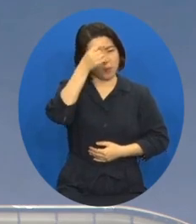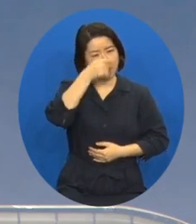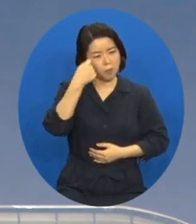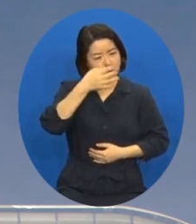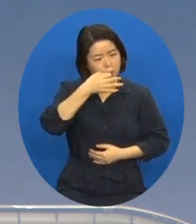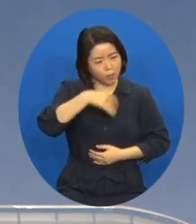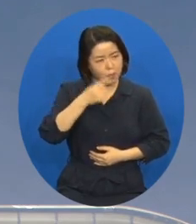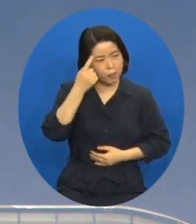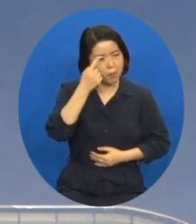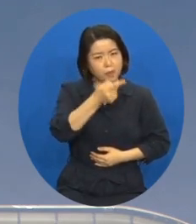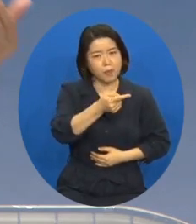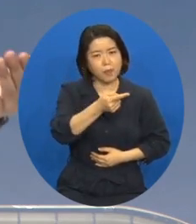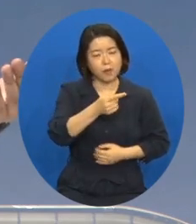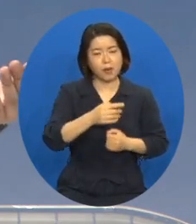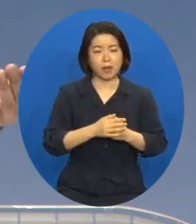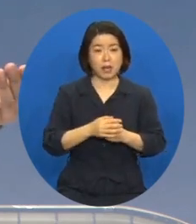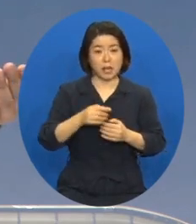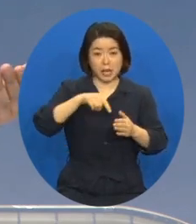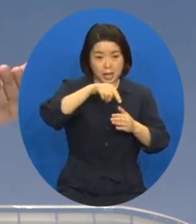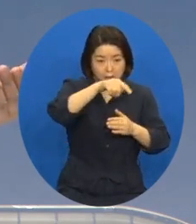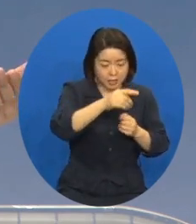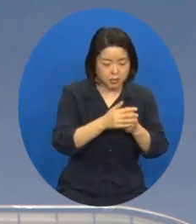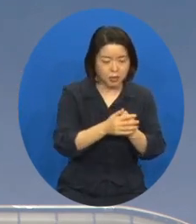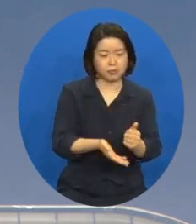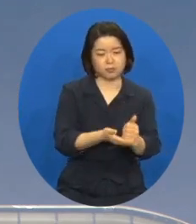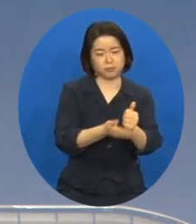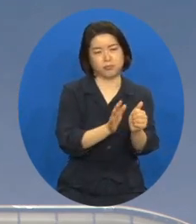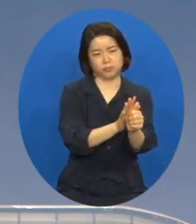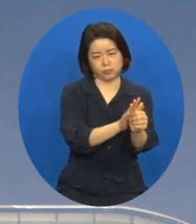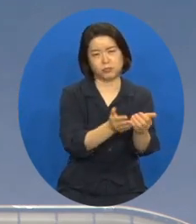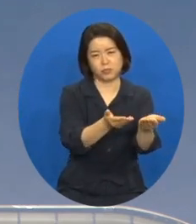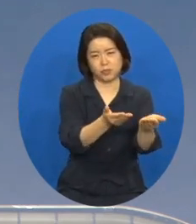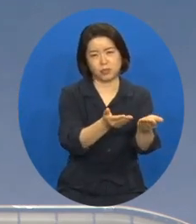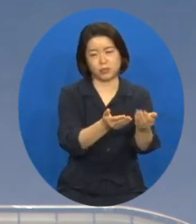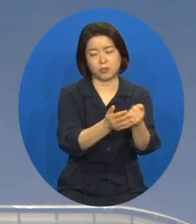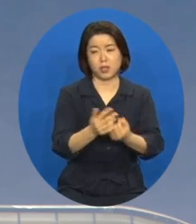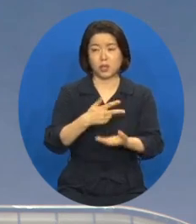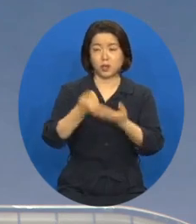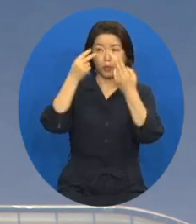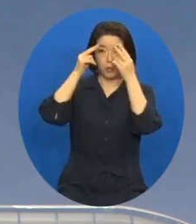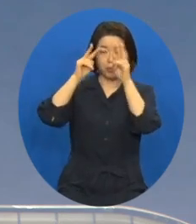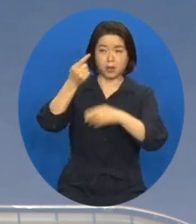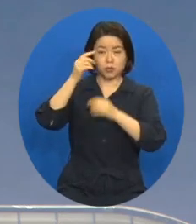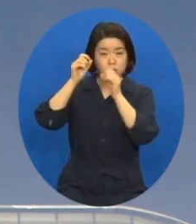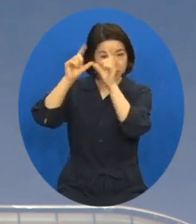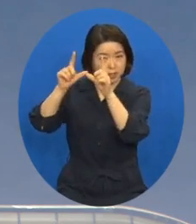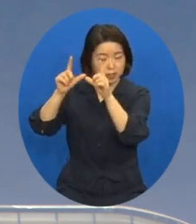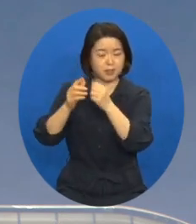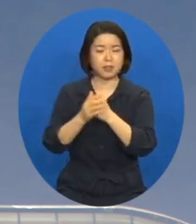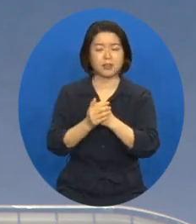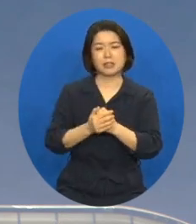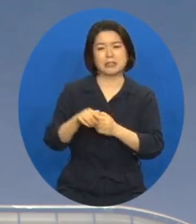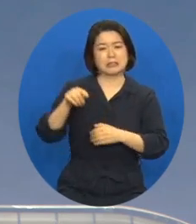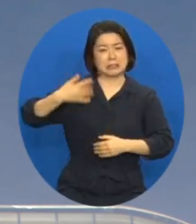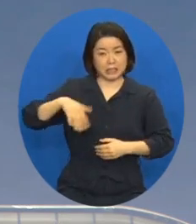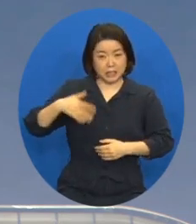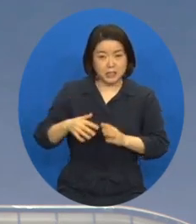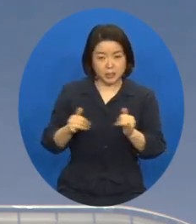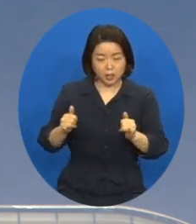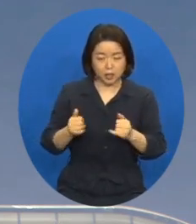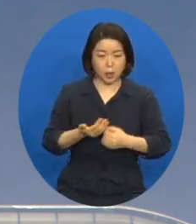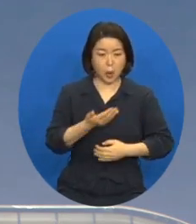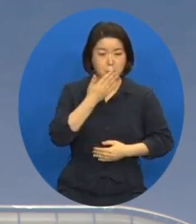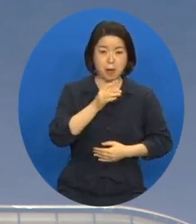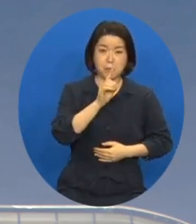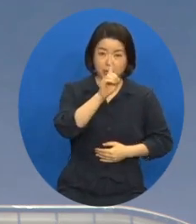힘들까? 그래서 섬기게 돼요. 주님을 바라보는 눈이 뜨인 것과 그렇지 않은 것은 밥 먹는